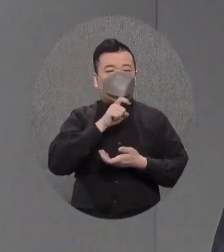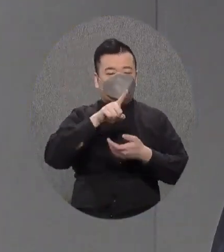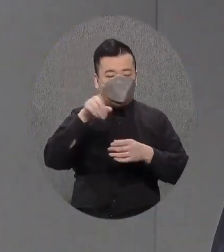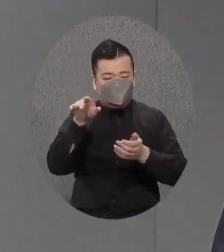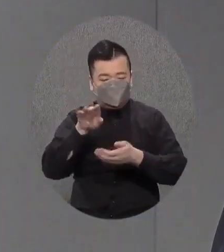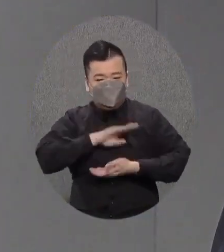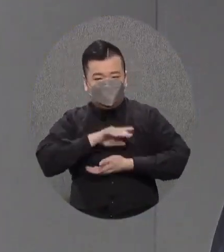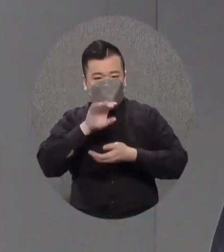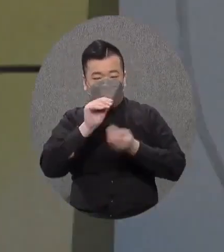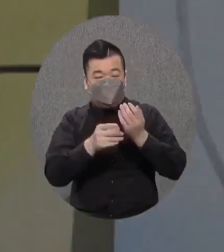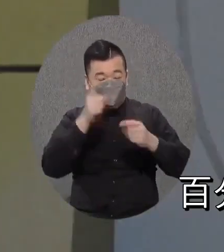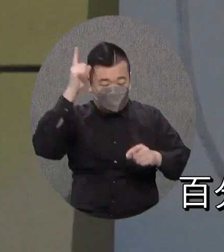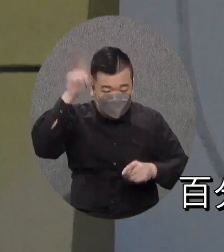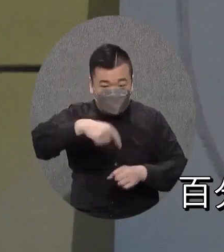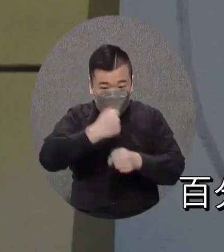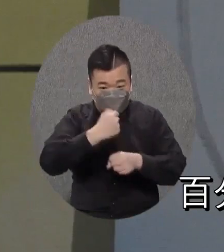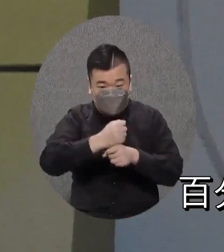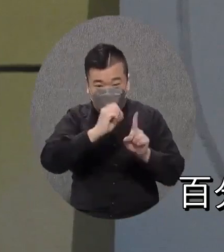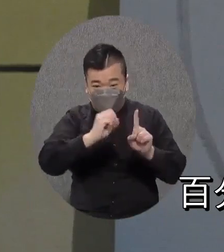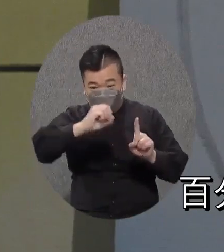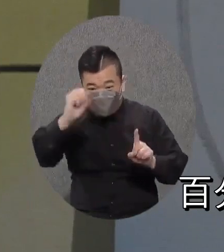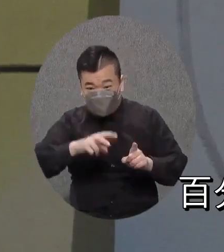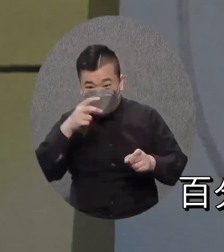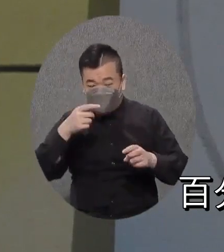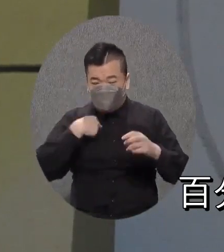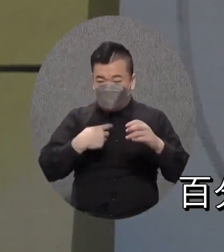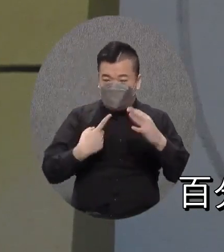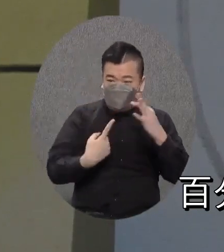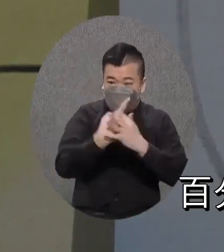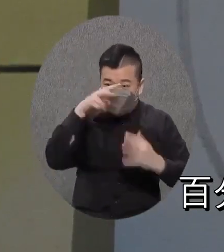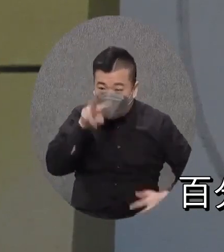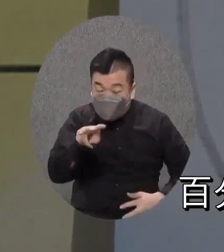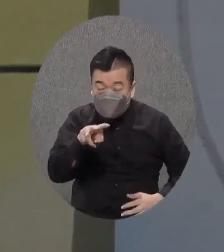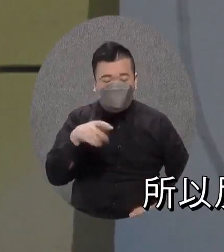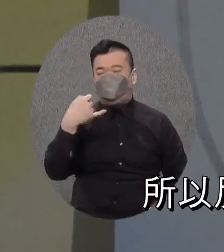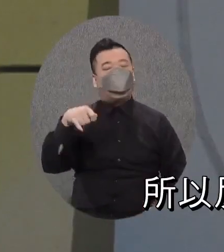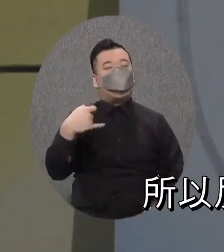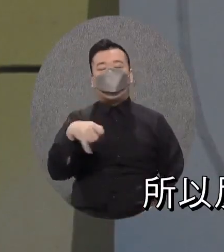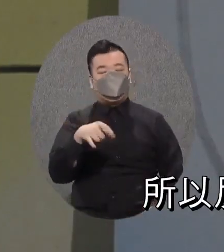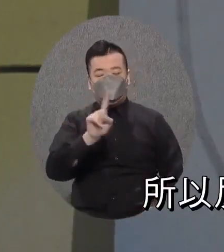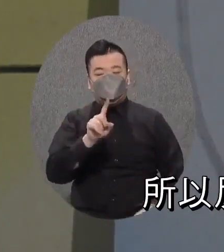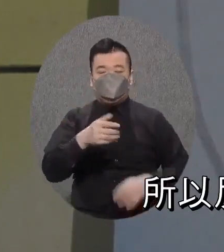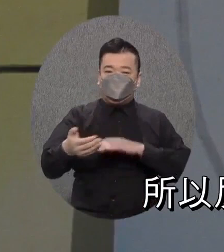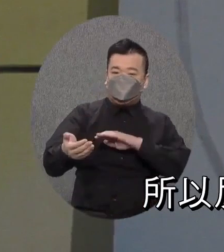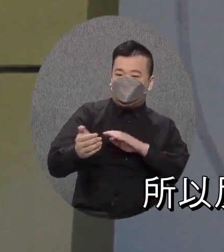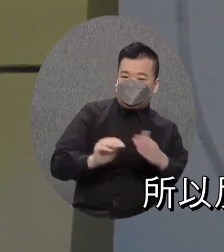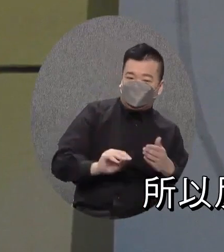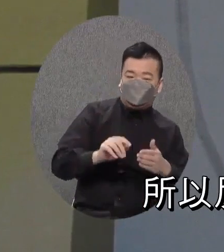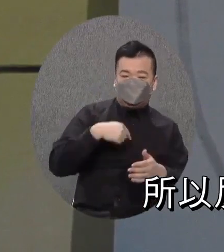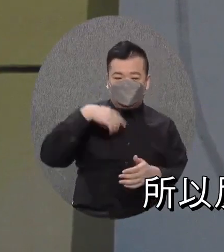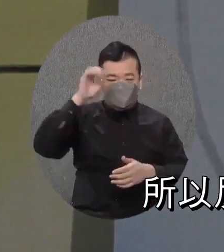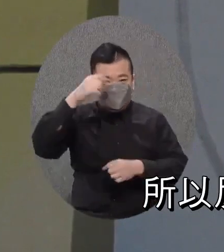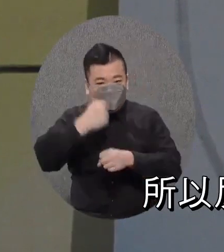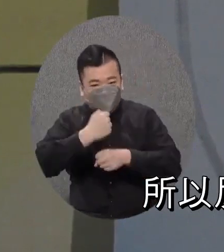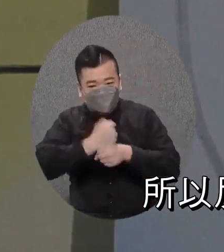即刻即時是能夠 100% 預見了它出來的視覺效果的。所以反而它隱藏了一